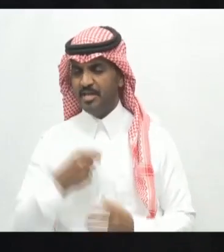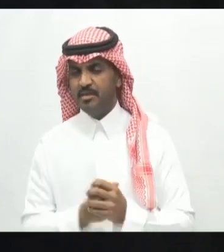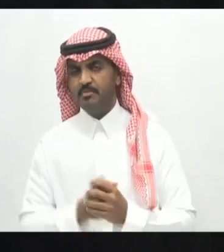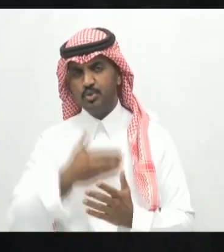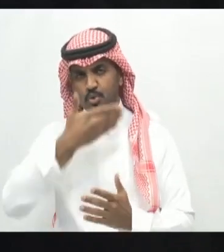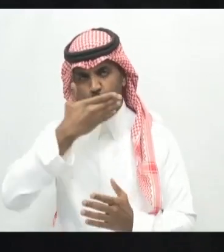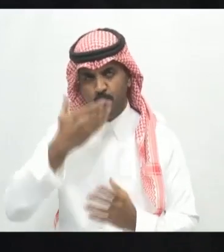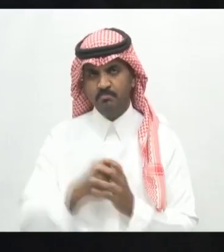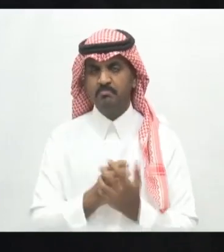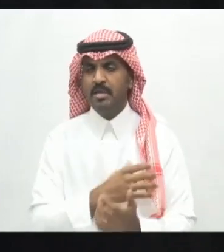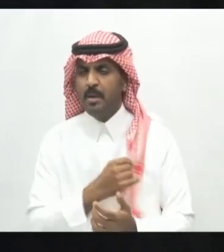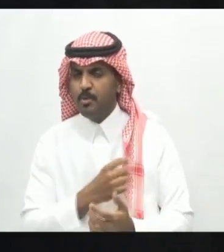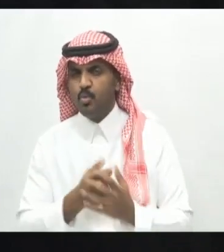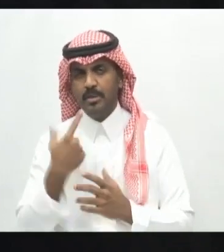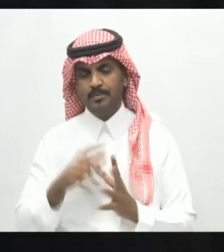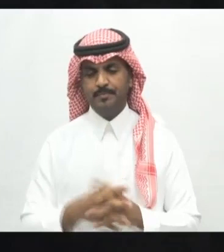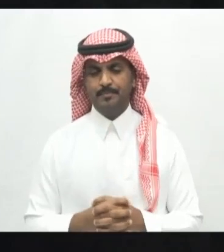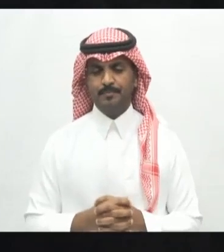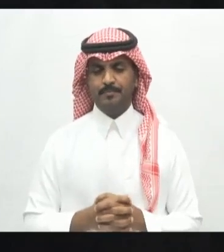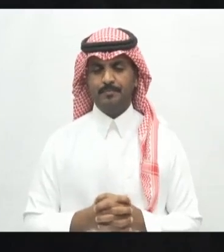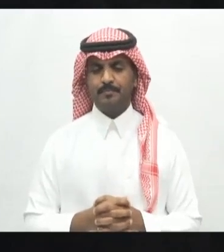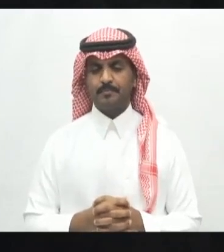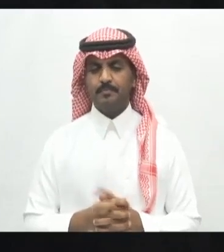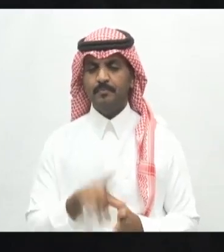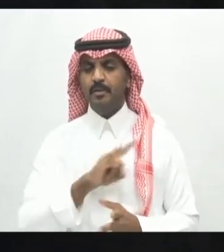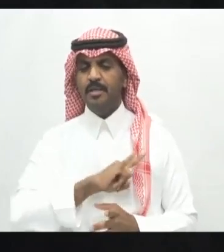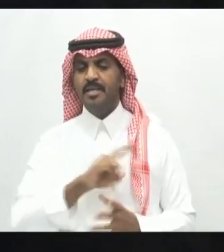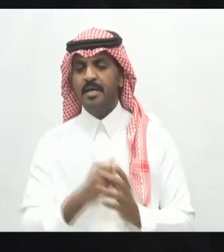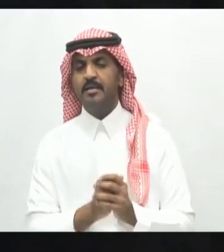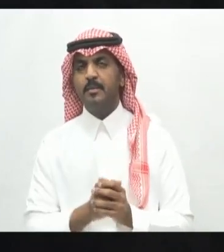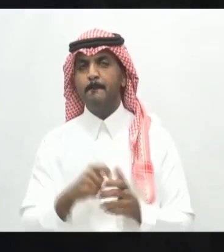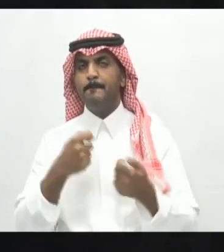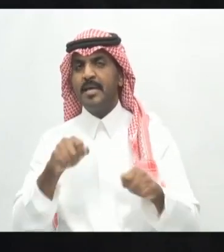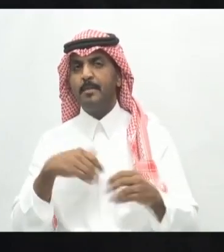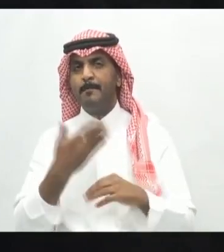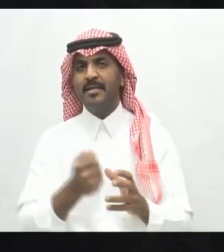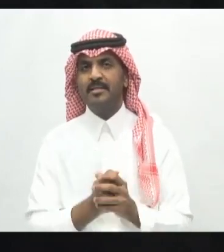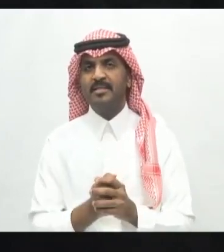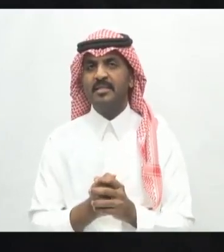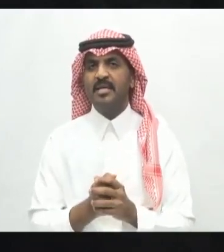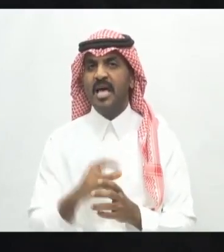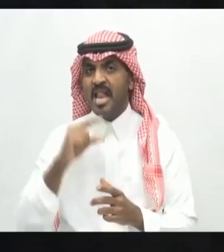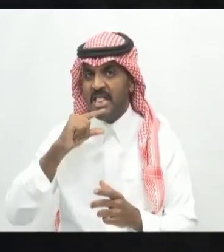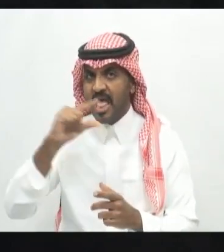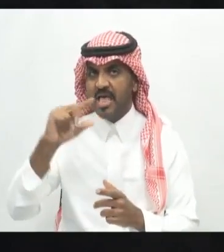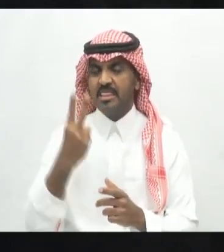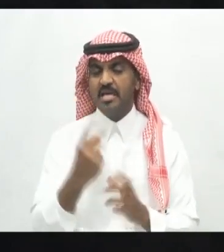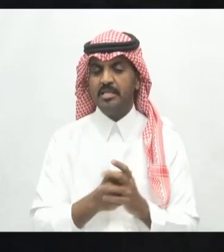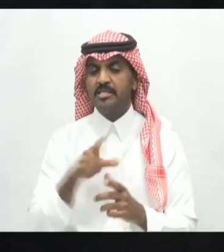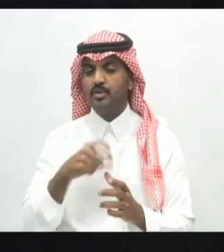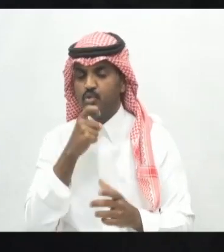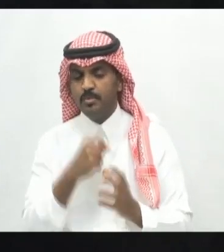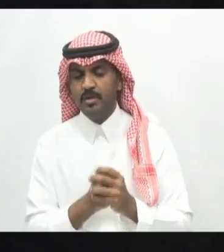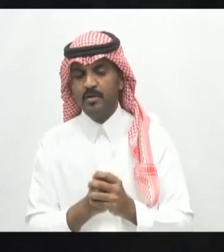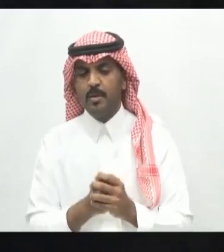يومي العيدين ايضا مثال اخر النهي عن البيع بعد النداء الثاني لصلاه الجمعه في